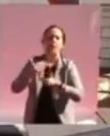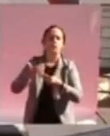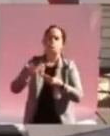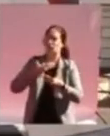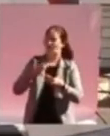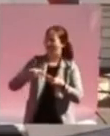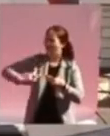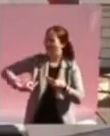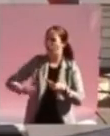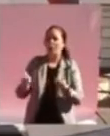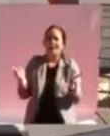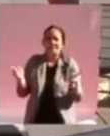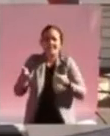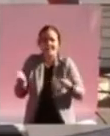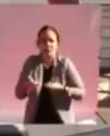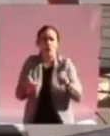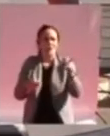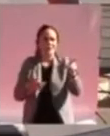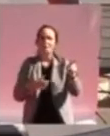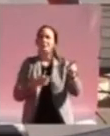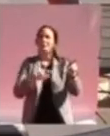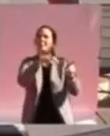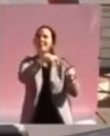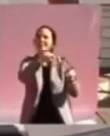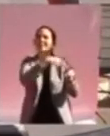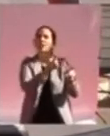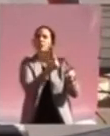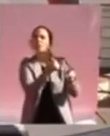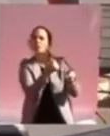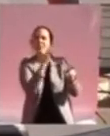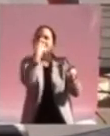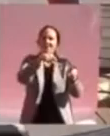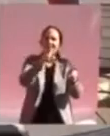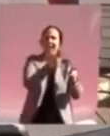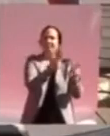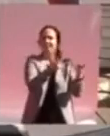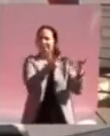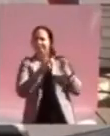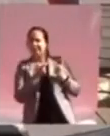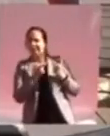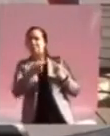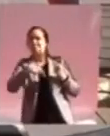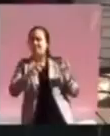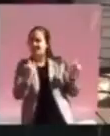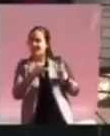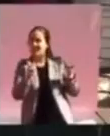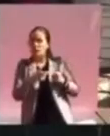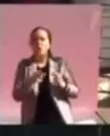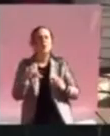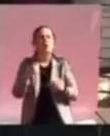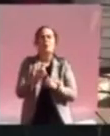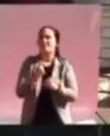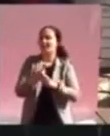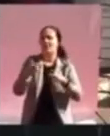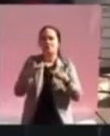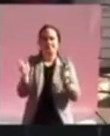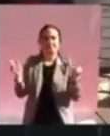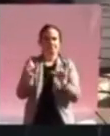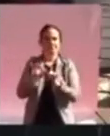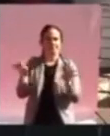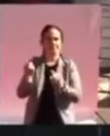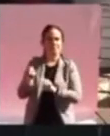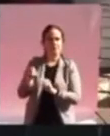parte del ministero dell'economia e della finanza perché per noi vengono prima le